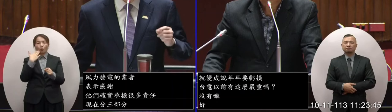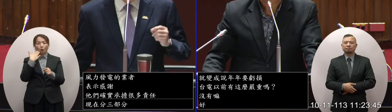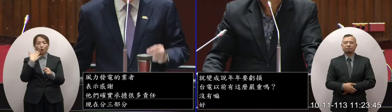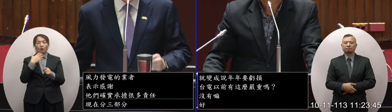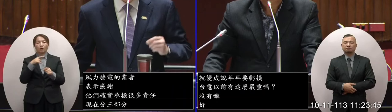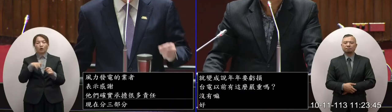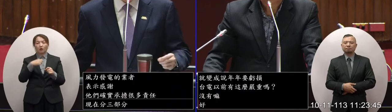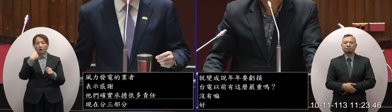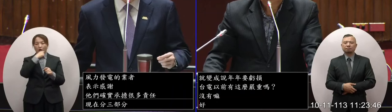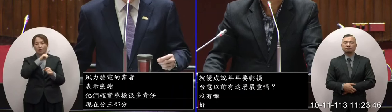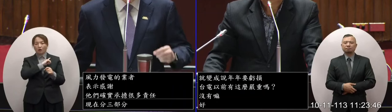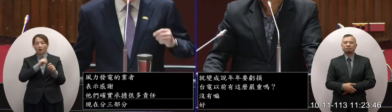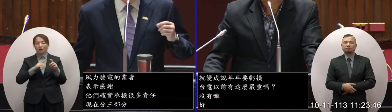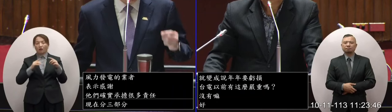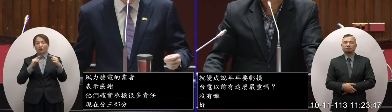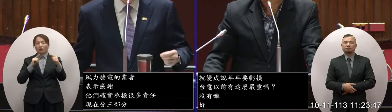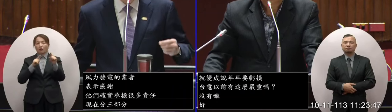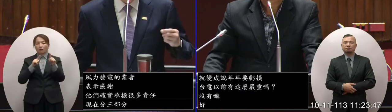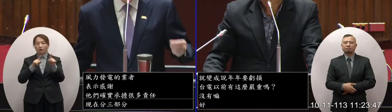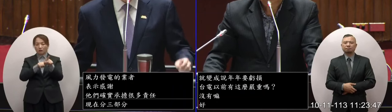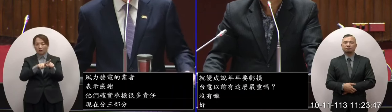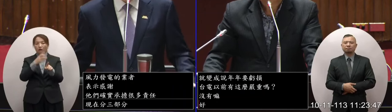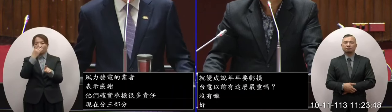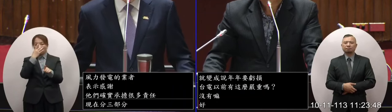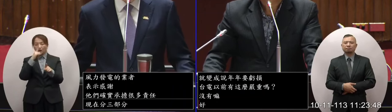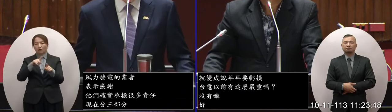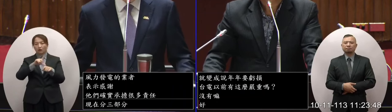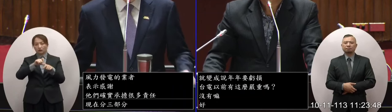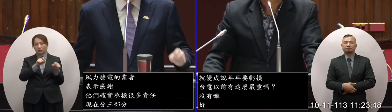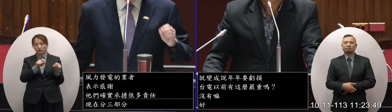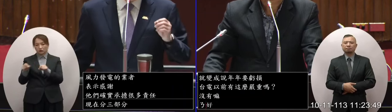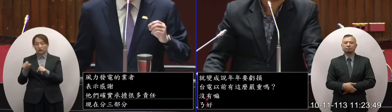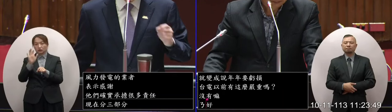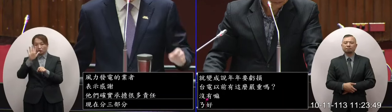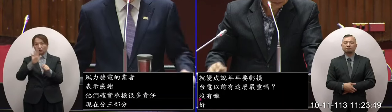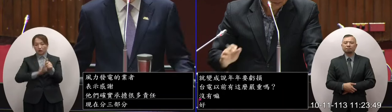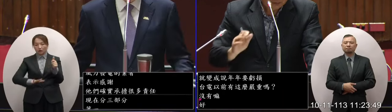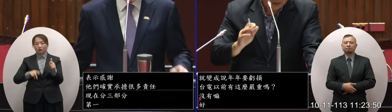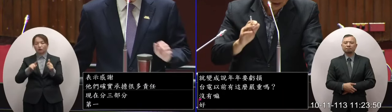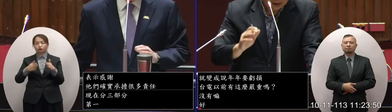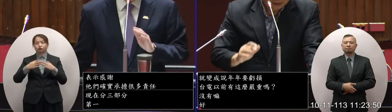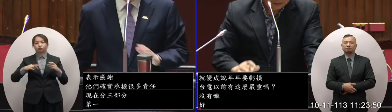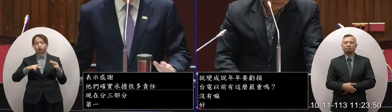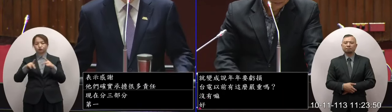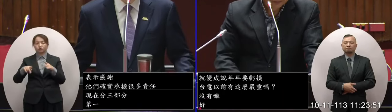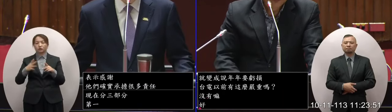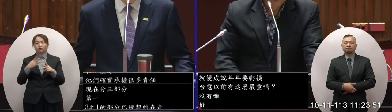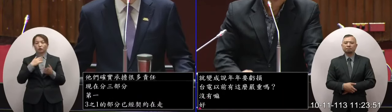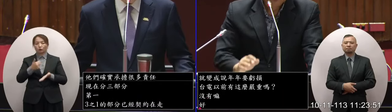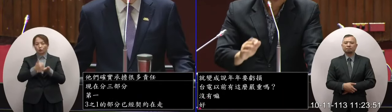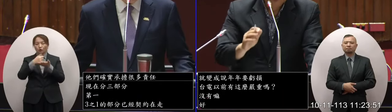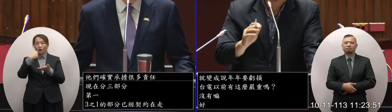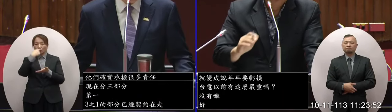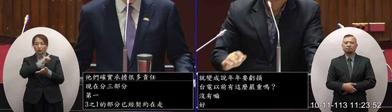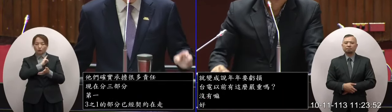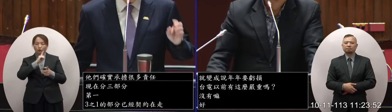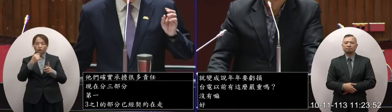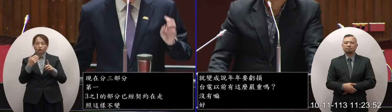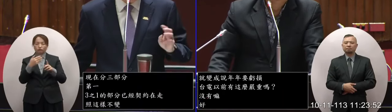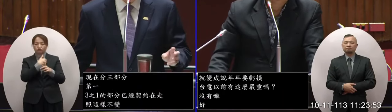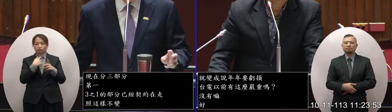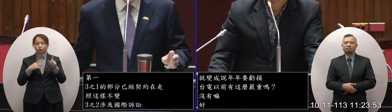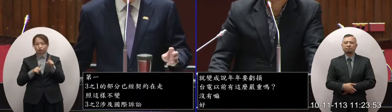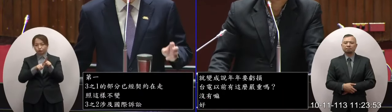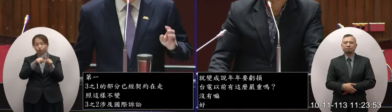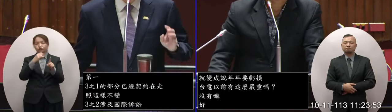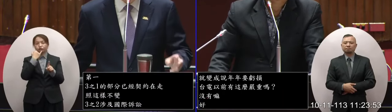说因为国内叶子接不上来，所以在时程上有延误的话，那我们可以做一些调整，但我们还是鼓励国内业者能够上来。